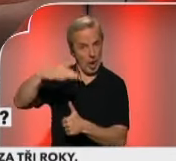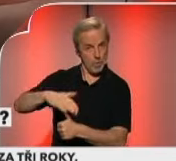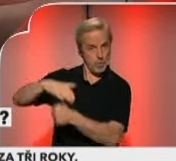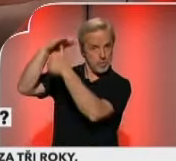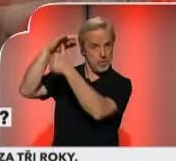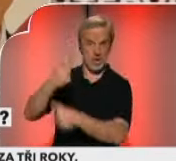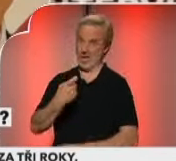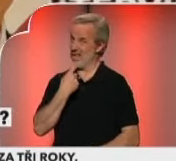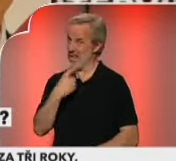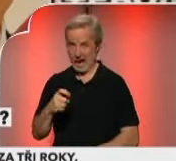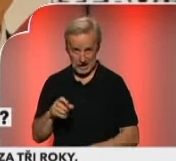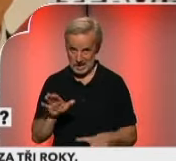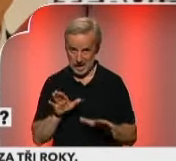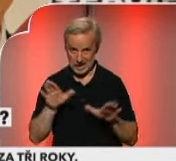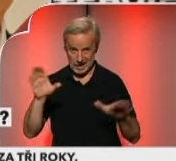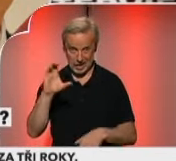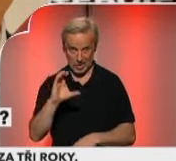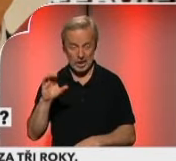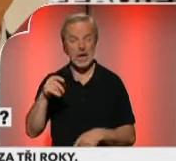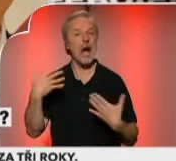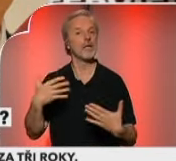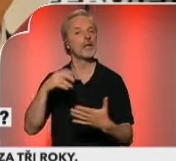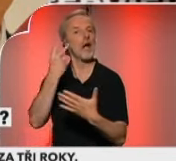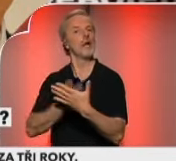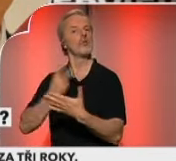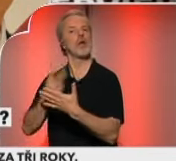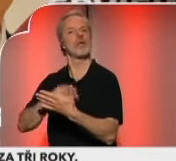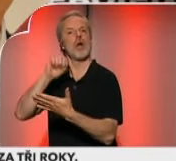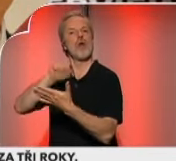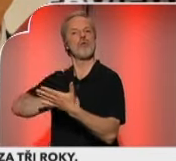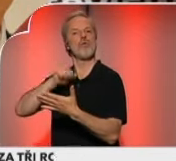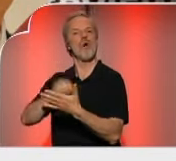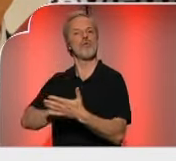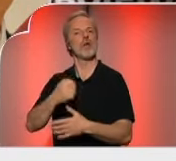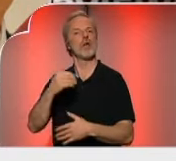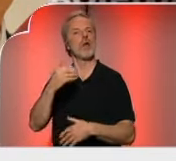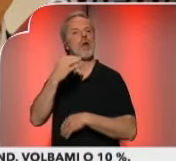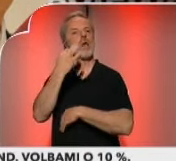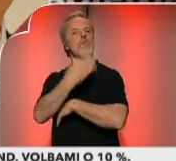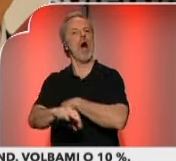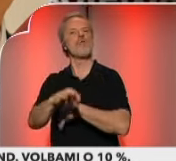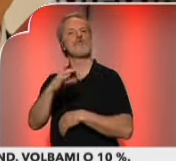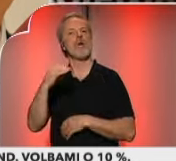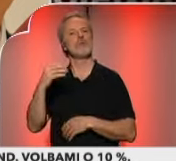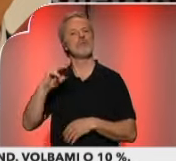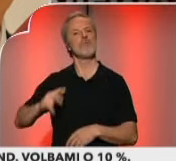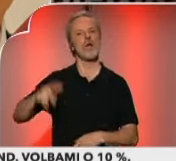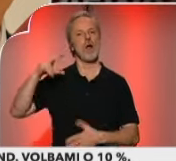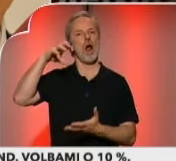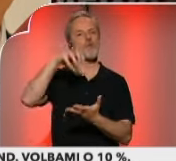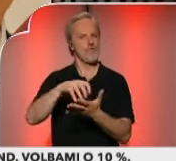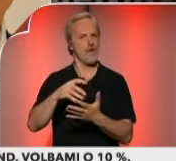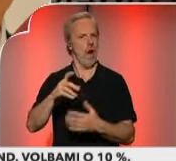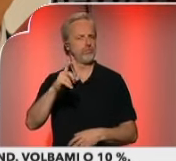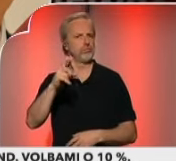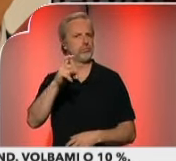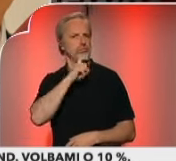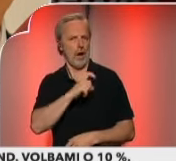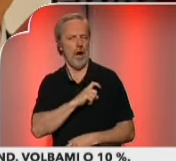podle svědectví které i vyšlo v dnešních novinách tak Náčelník generálního štábu pan generál Picek při rozhodujícím